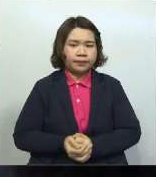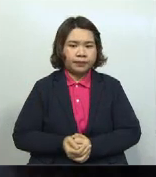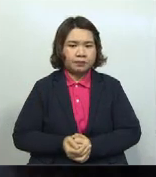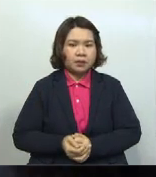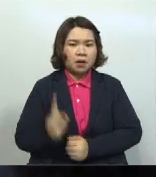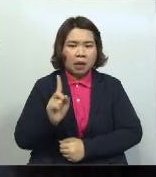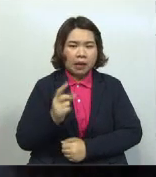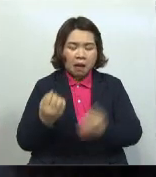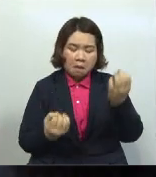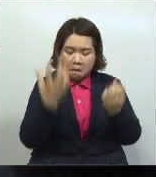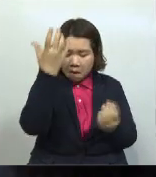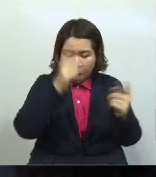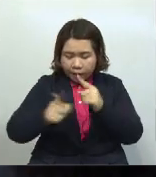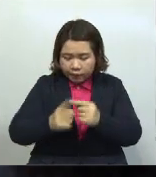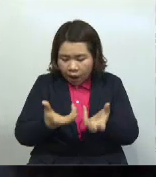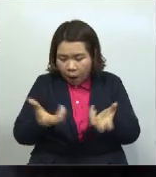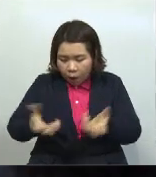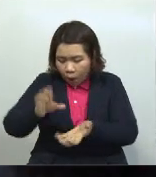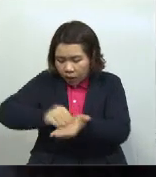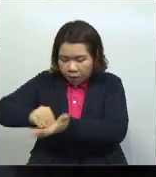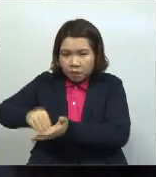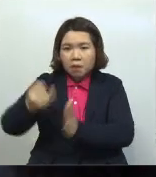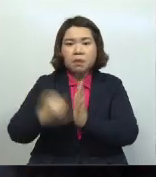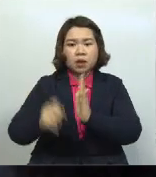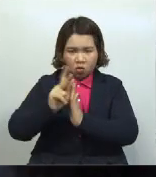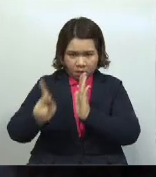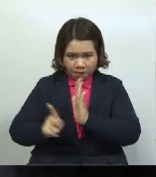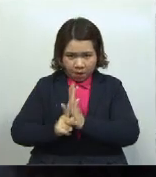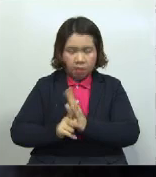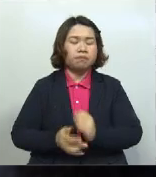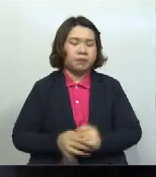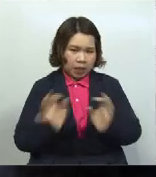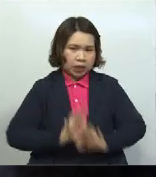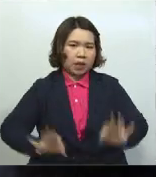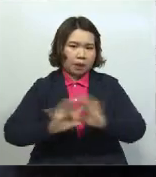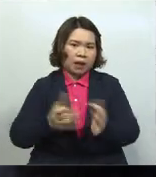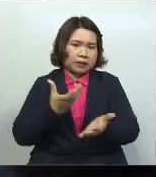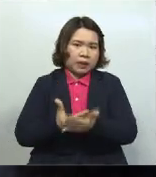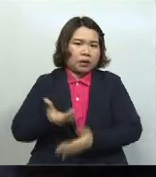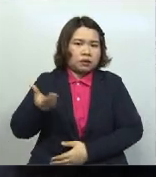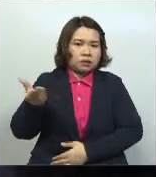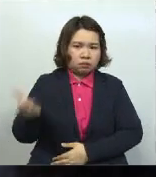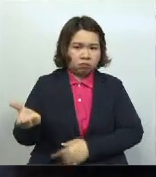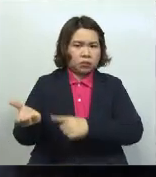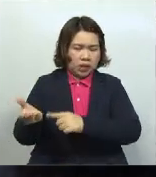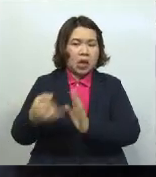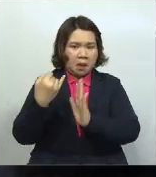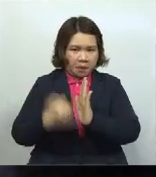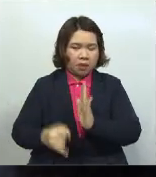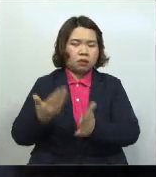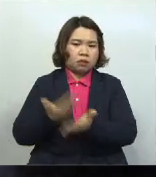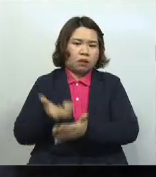มกันเก็บหาของป่าในเขตป่าสงวนแห่งชาติพร้อมให้ชดเชยค่าเสียหายให้กรมอุทยานแห่งชาติจากการก่อคดีจำ